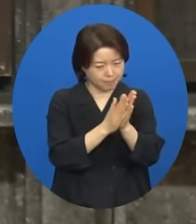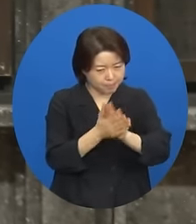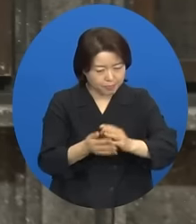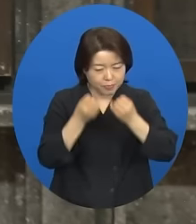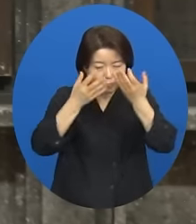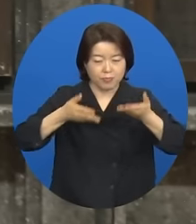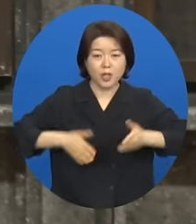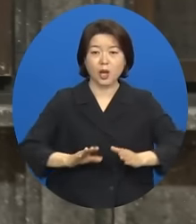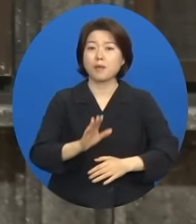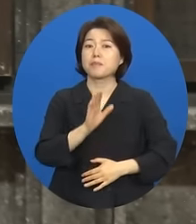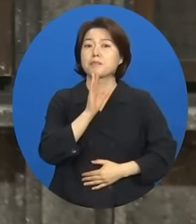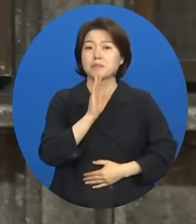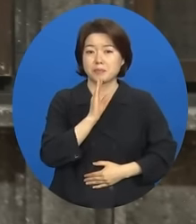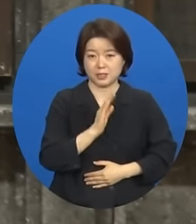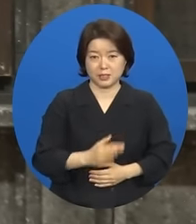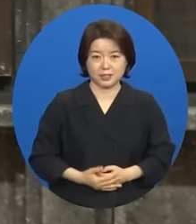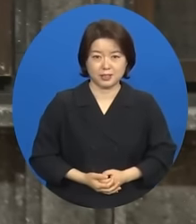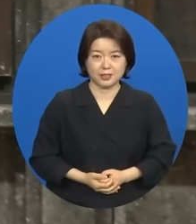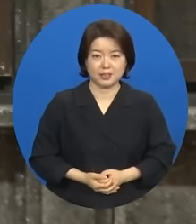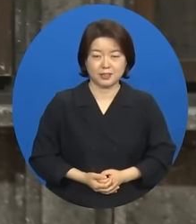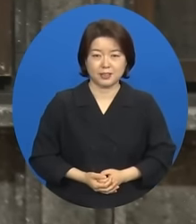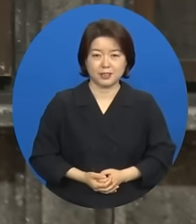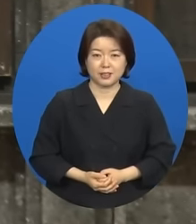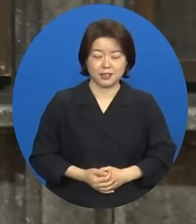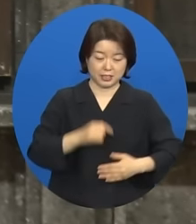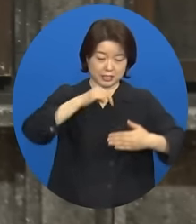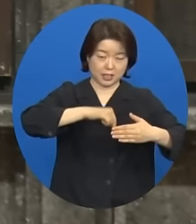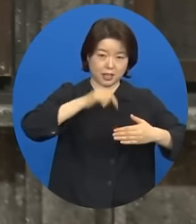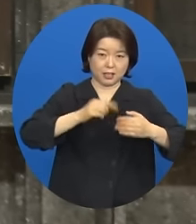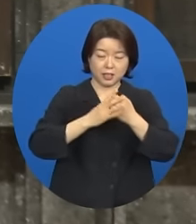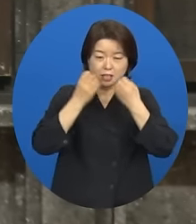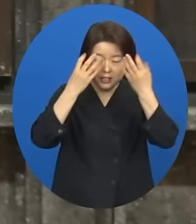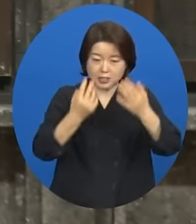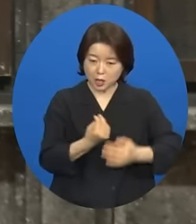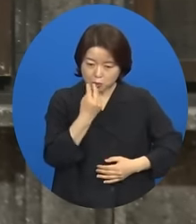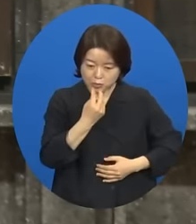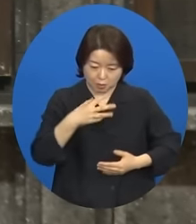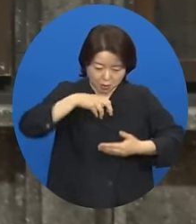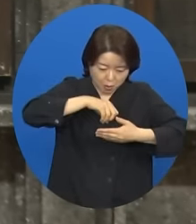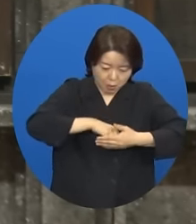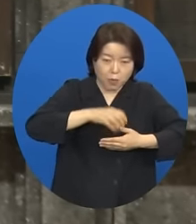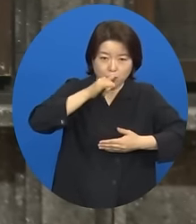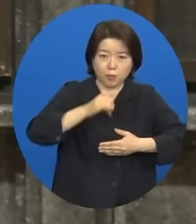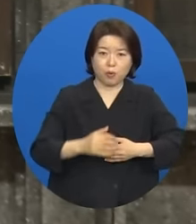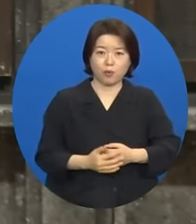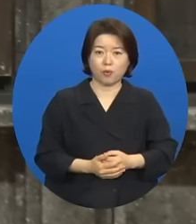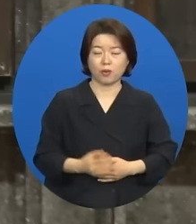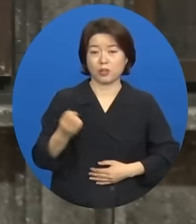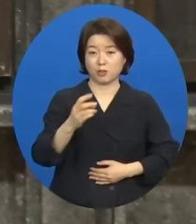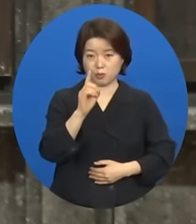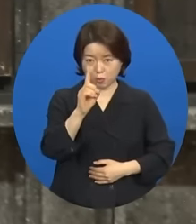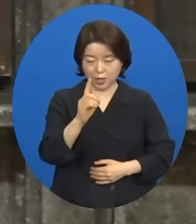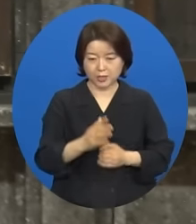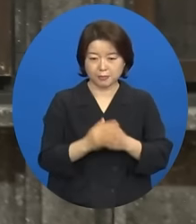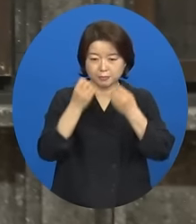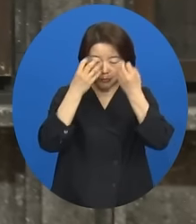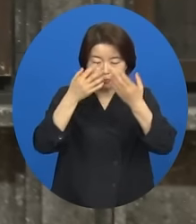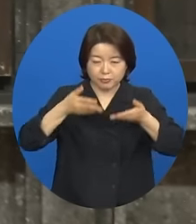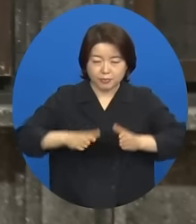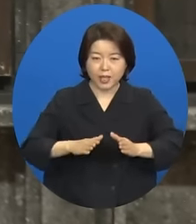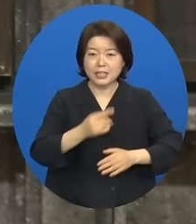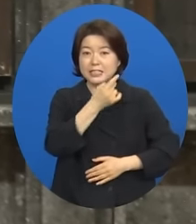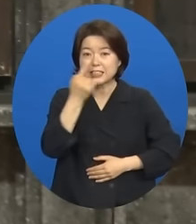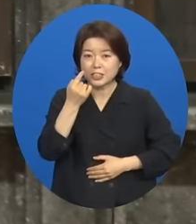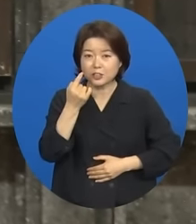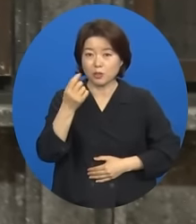거듭난 사람인 것이 분명합니다. 그의 안에는 새로운 생명이 있어요. 또 하나 그가 거듭난 자라는 증거 중에 하나는